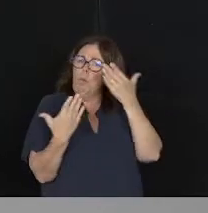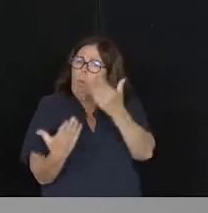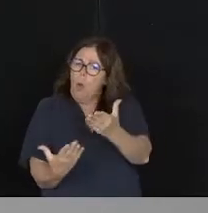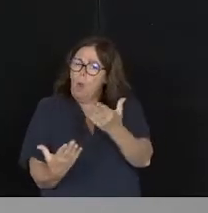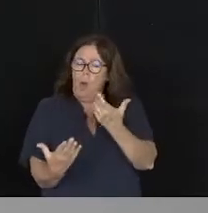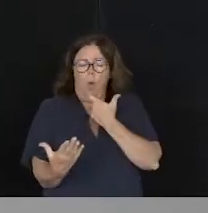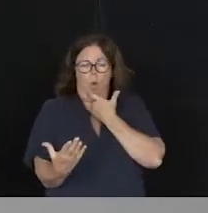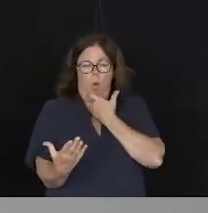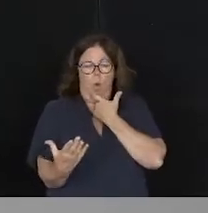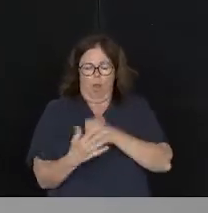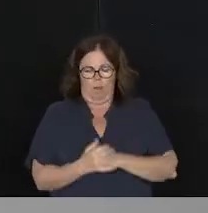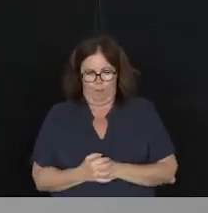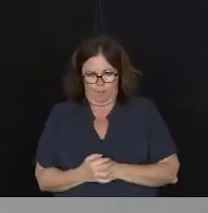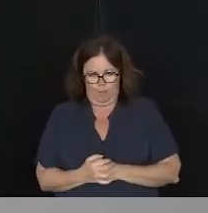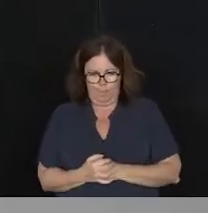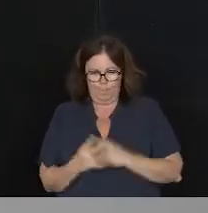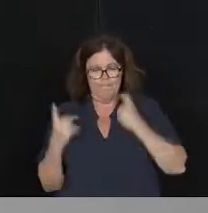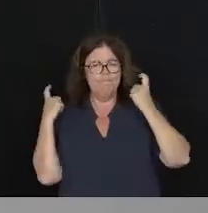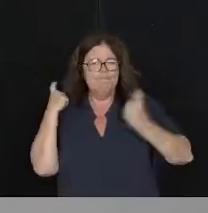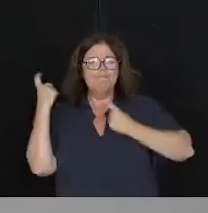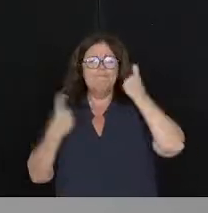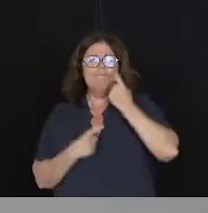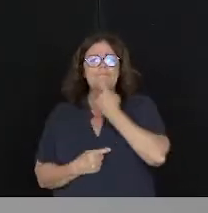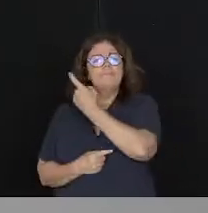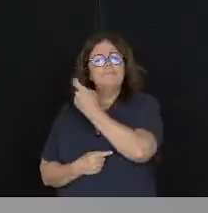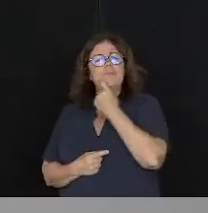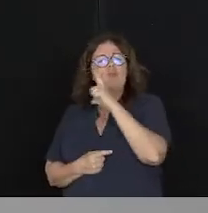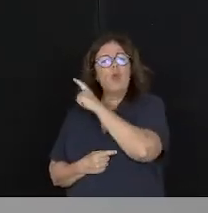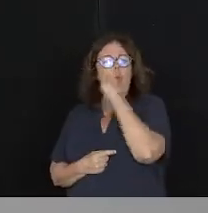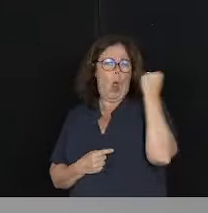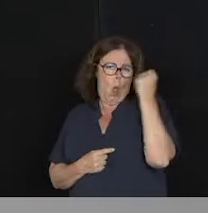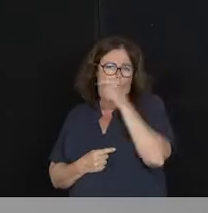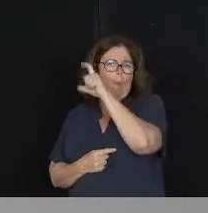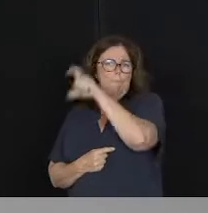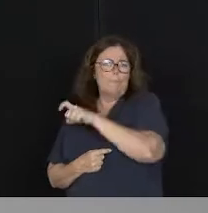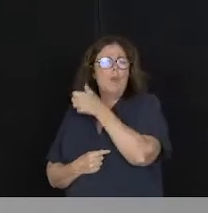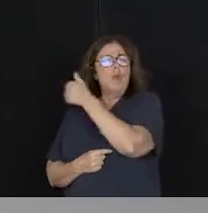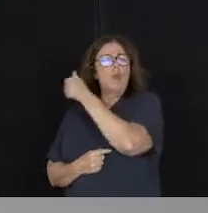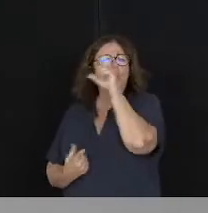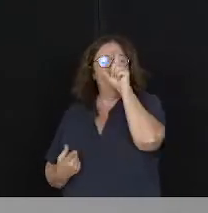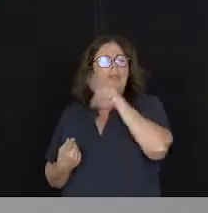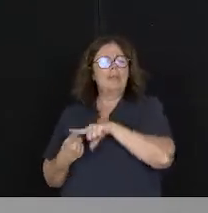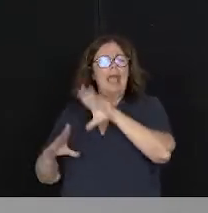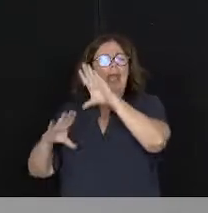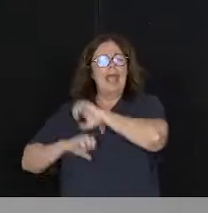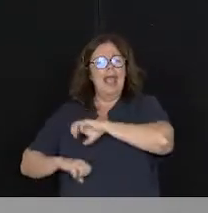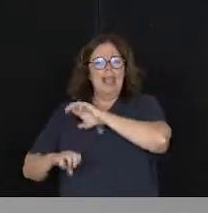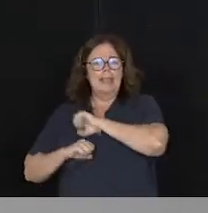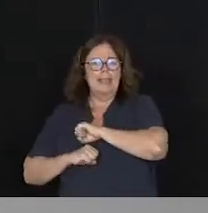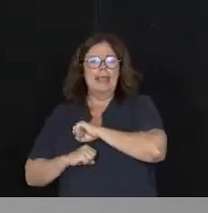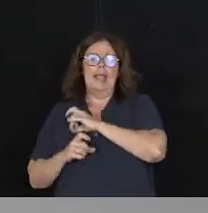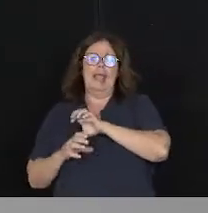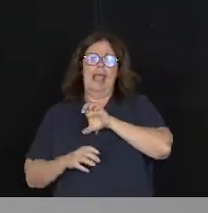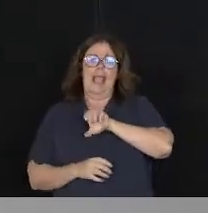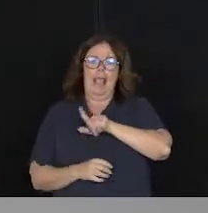en s'appuyant sur une réflexion de Pierre Chaunu dans son essai d'égo-histoire en 1987,